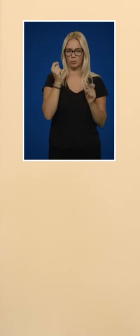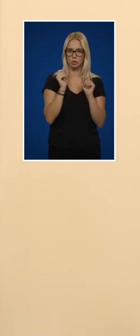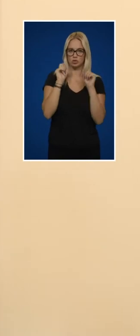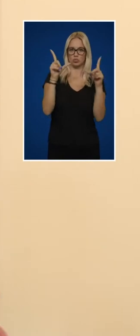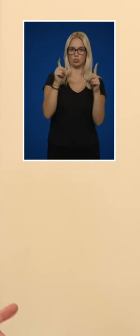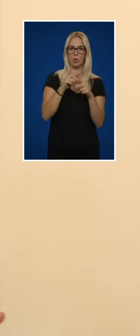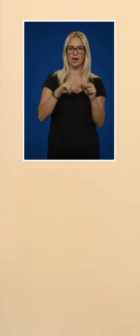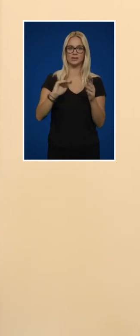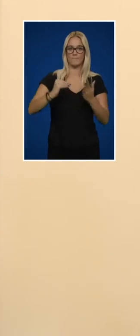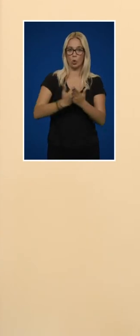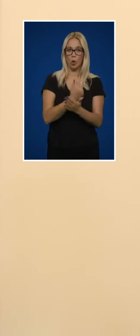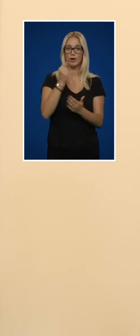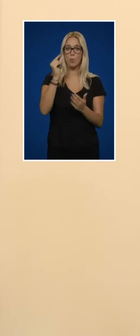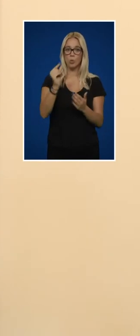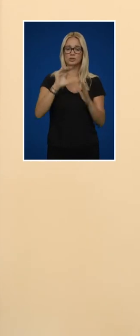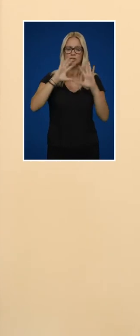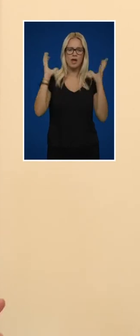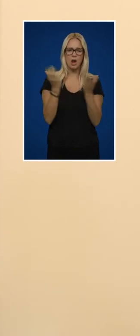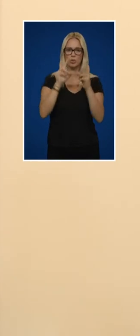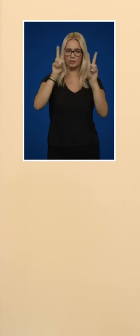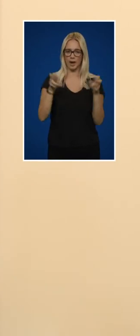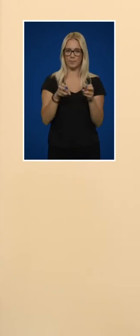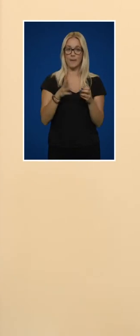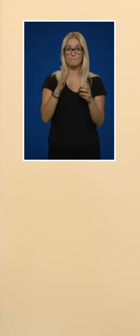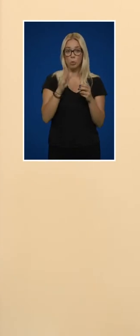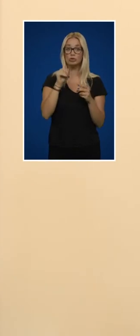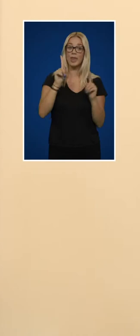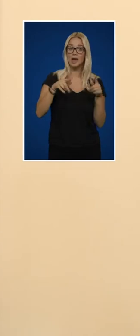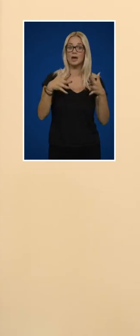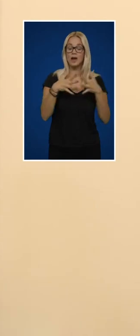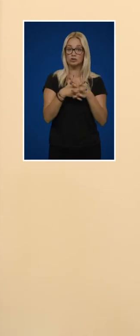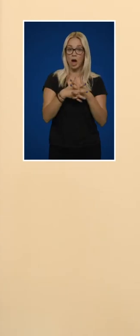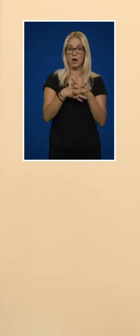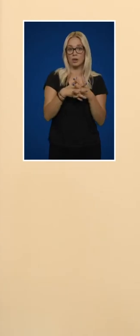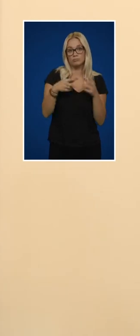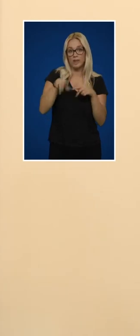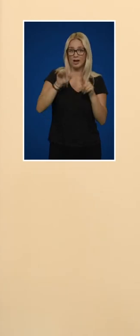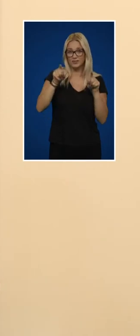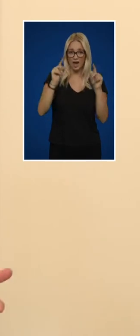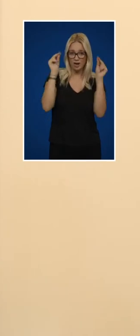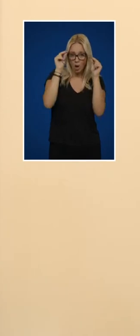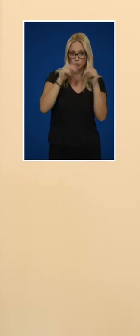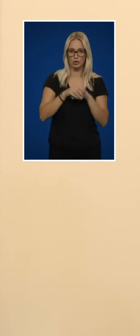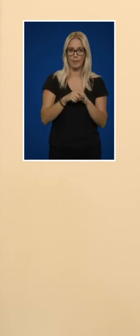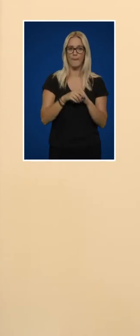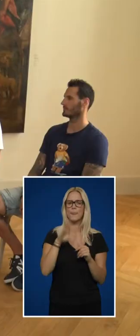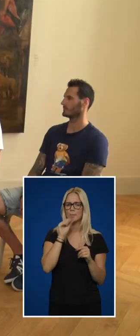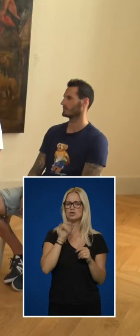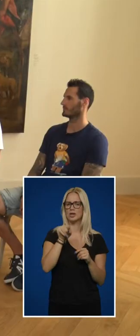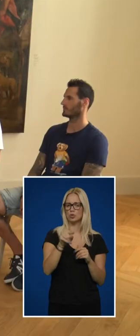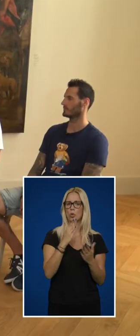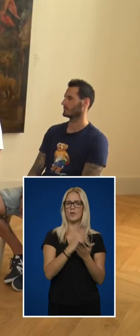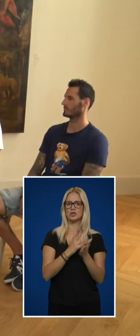biti čudno i da se možda i ponovimo u cijeloj temi, pa možda da i građani neke stvari i nauče. Pričali smo već o